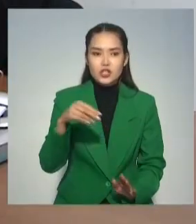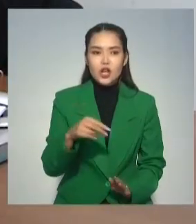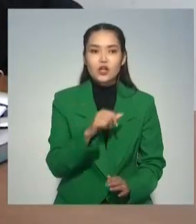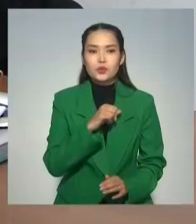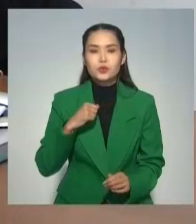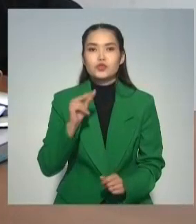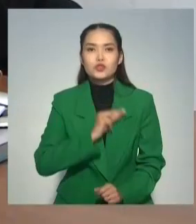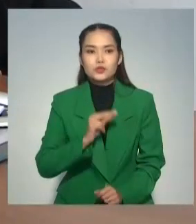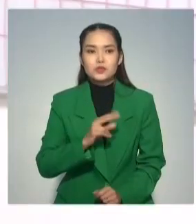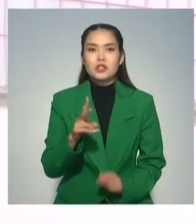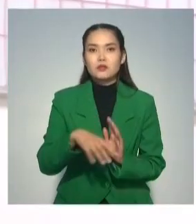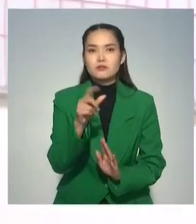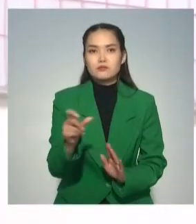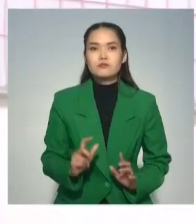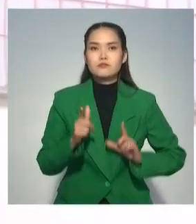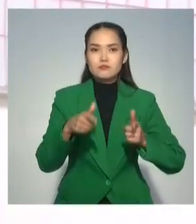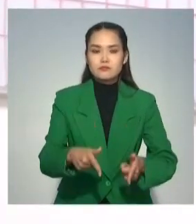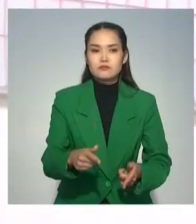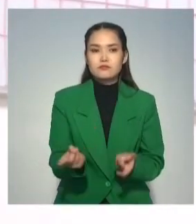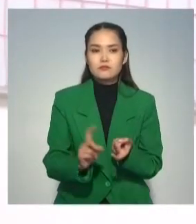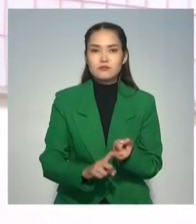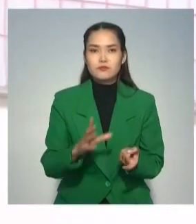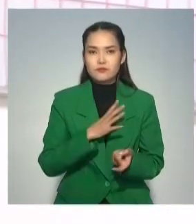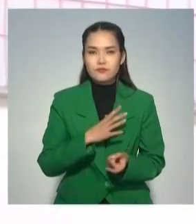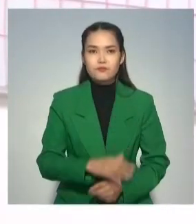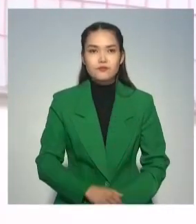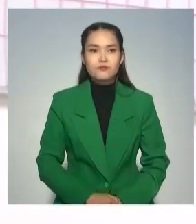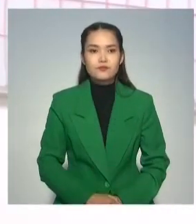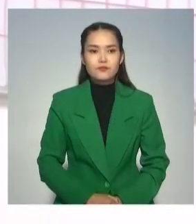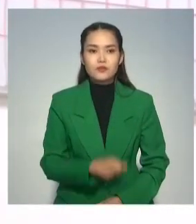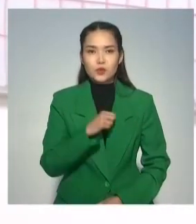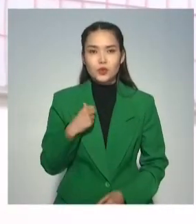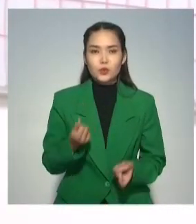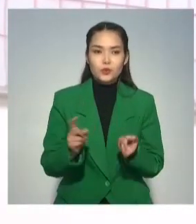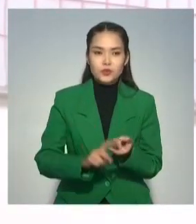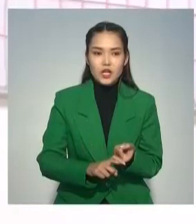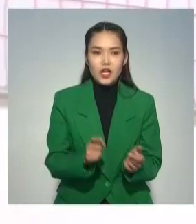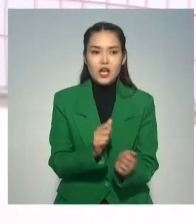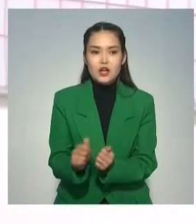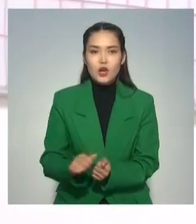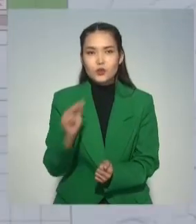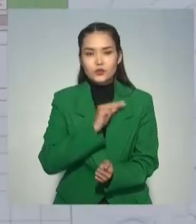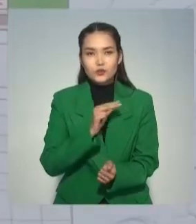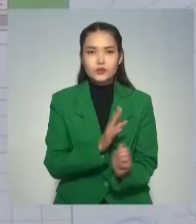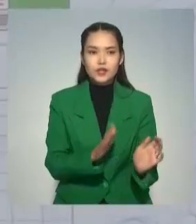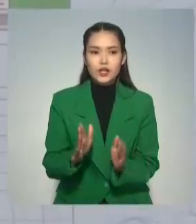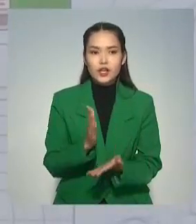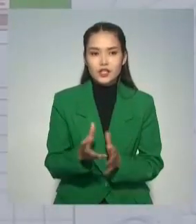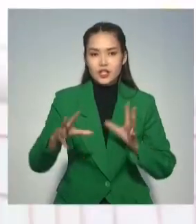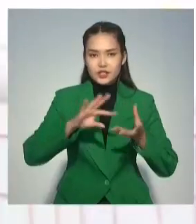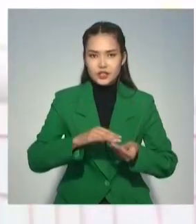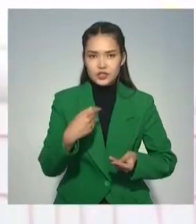176 кандидат тіркелген. Заңға сәйкес өздерінің үгіт-насихат материалдарымен таныстырып жатыр. Халықтар оны жақсы қабылдап жатыр. Біз аралап